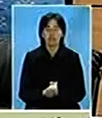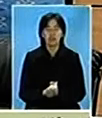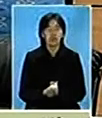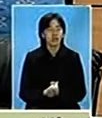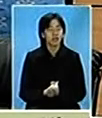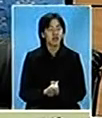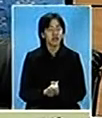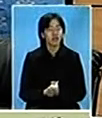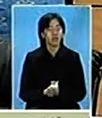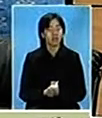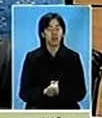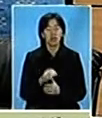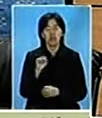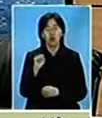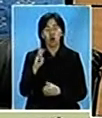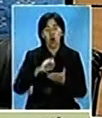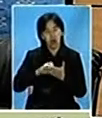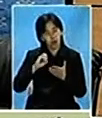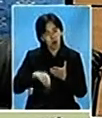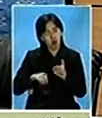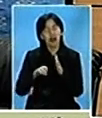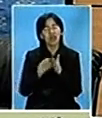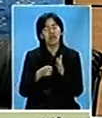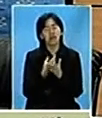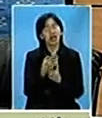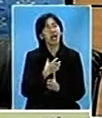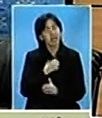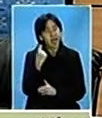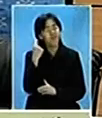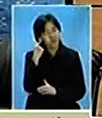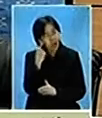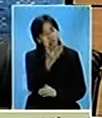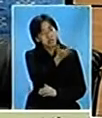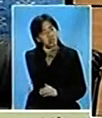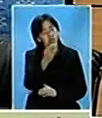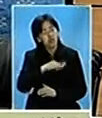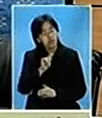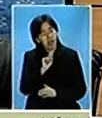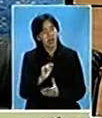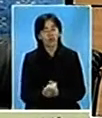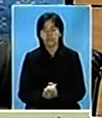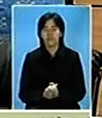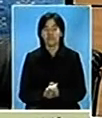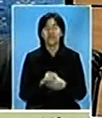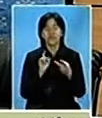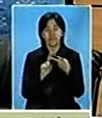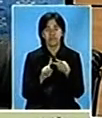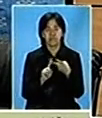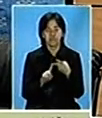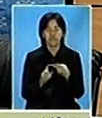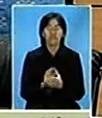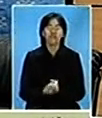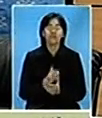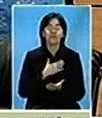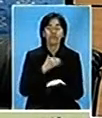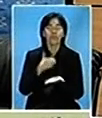แล้วก็แต่ว่าพอวุฒิสภาไปตัดออกนะครับอันนี้อยากฟังความเห็นของผู้เสนอกฎหมายด้วยประการหนึ่งนะครับประการที่สองผมเรียนครับว่